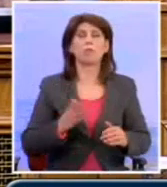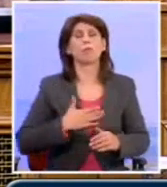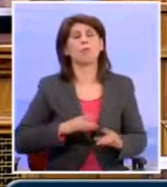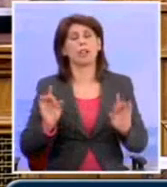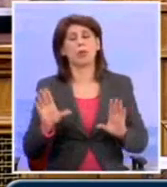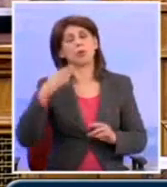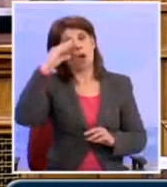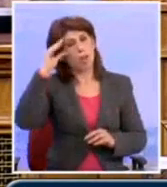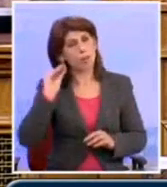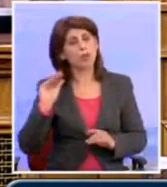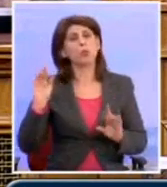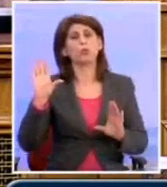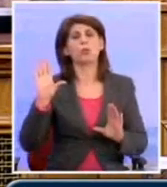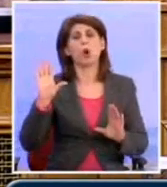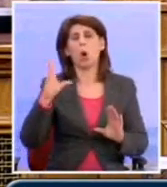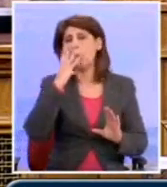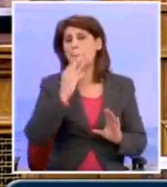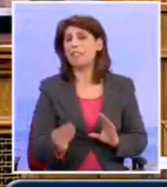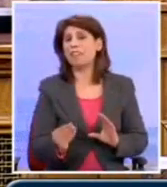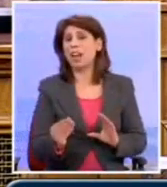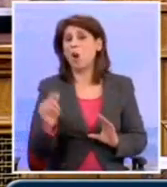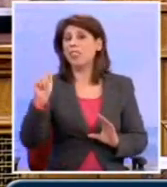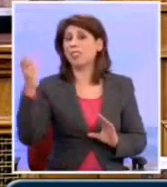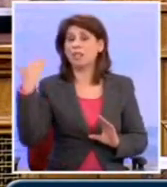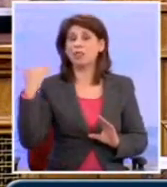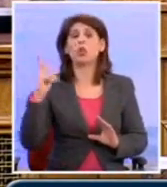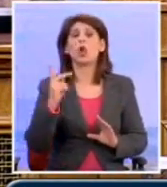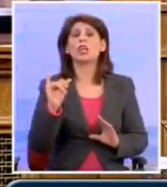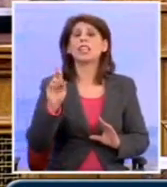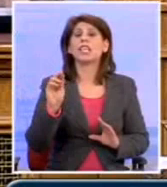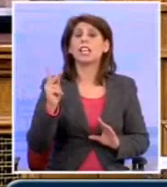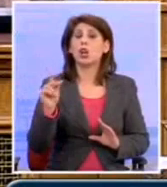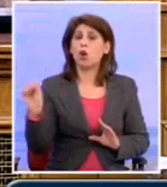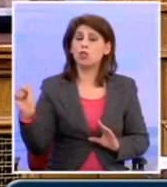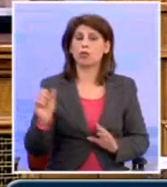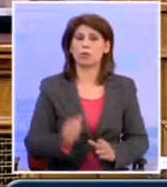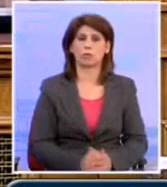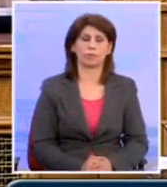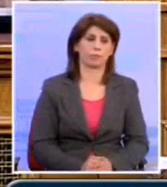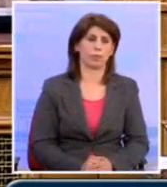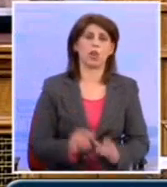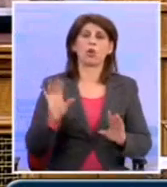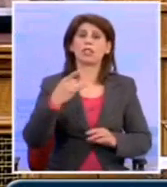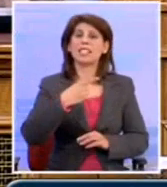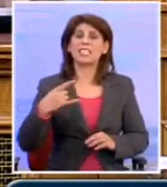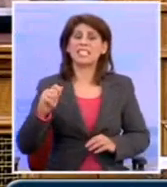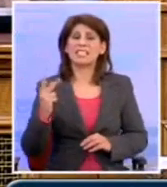Ούτε ο Κωνσταντίνος Καραμαλής, ούτε ο Ανδρέας Παπανδρέου, ούτε ο Λεωνίδας Κύρκος, ούτε ο Ζακ